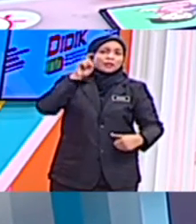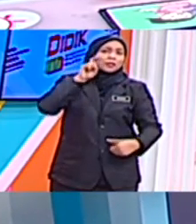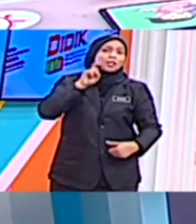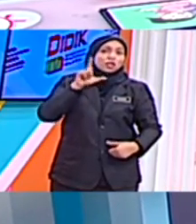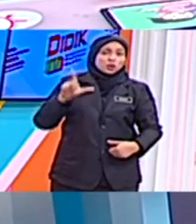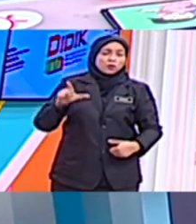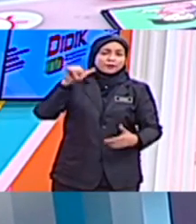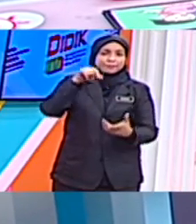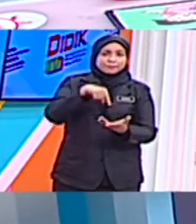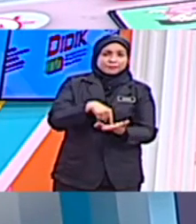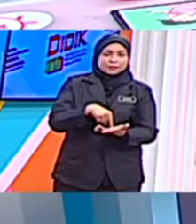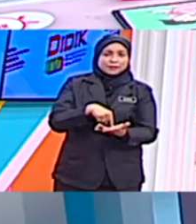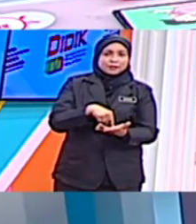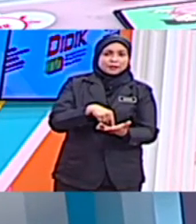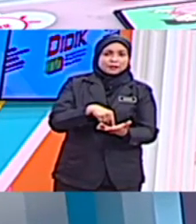berkaitan dengan